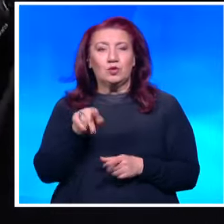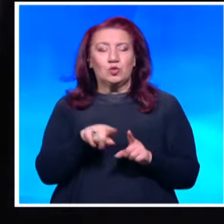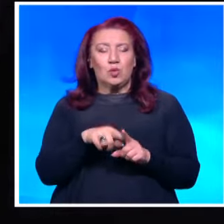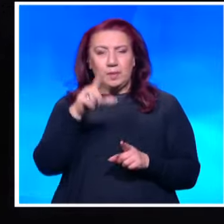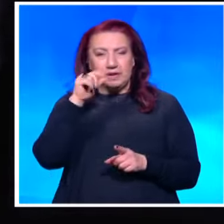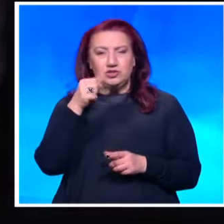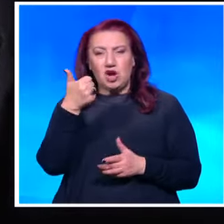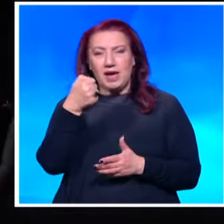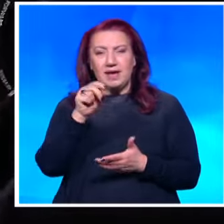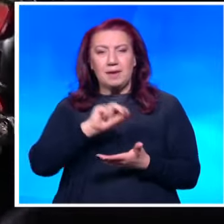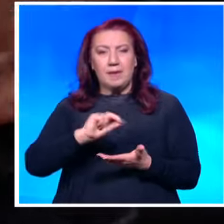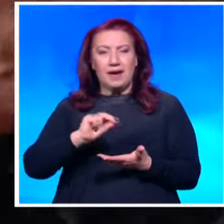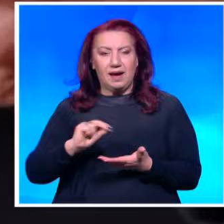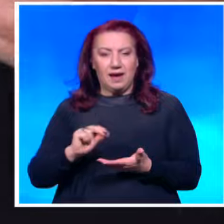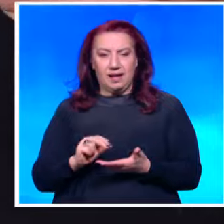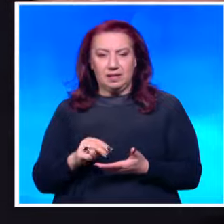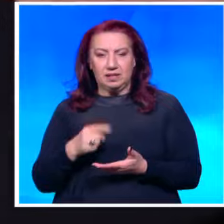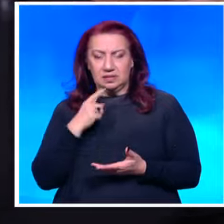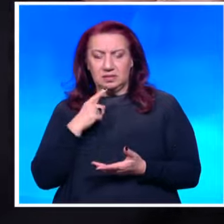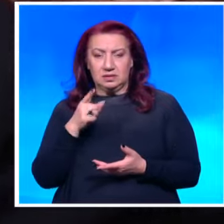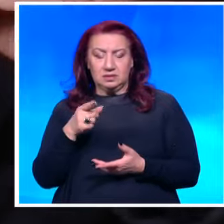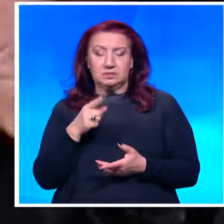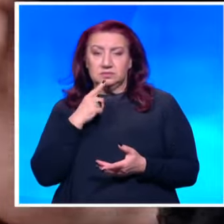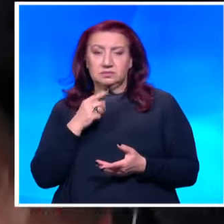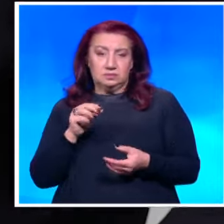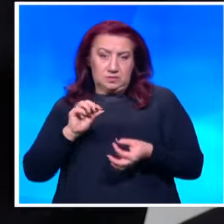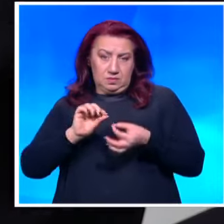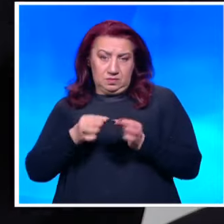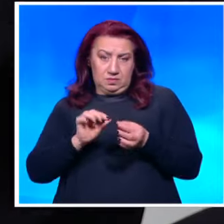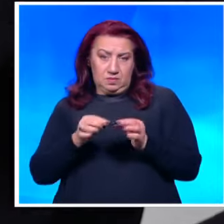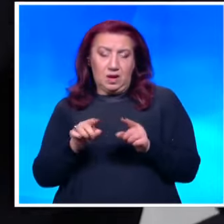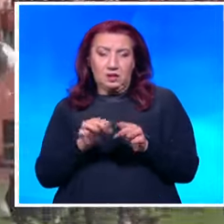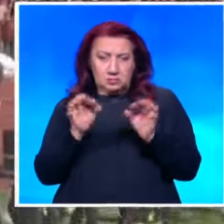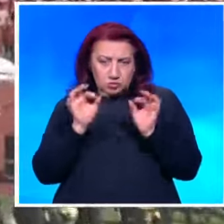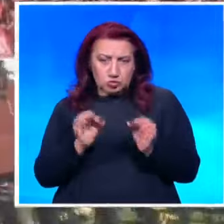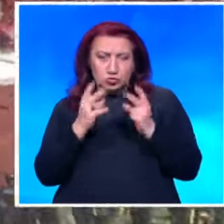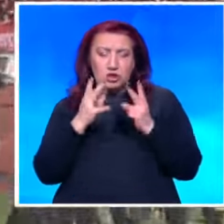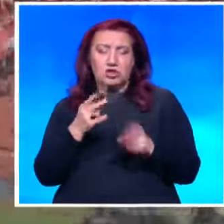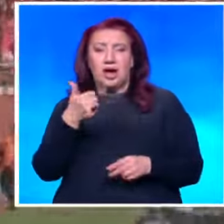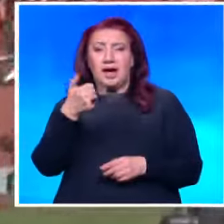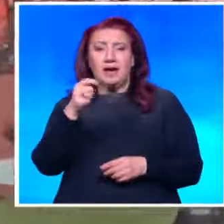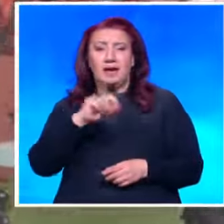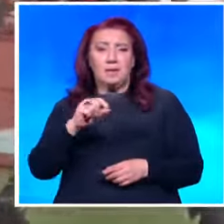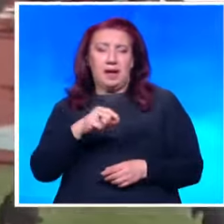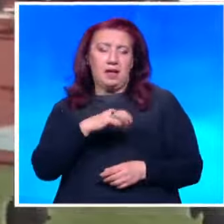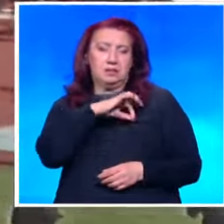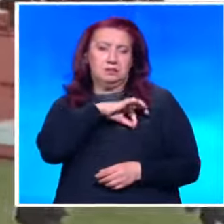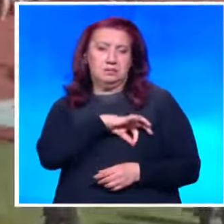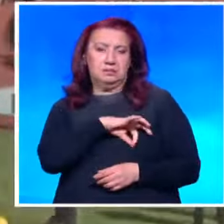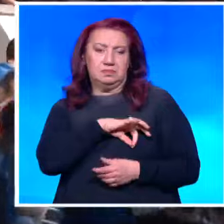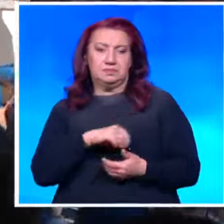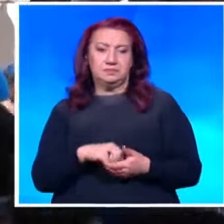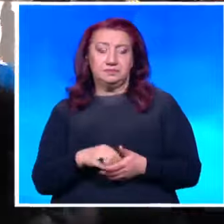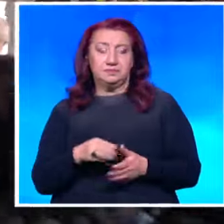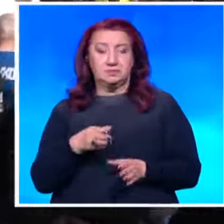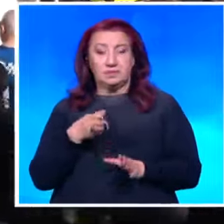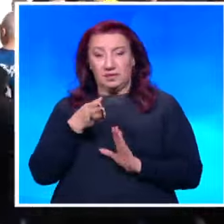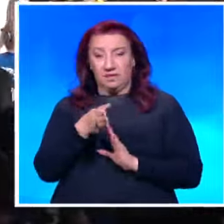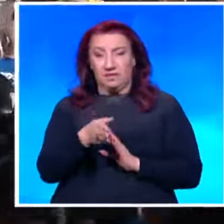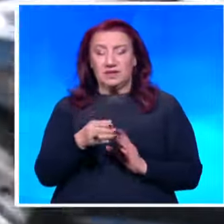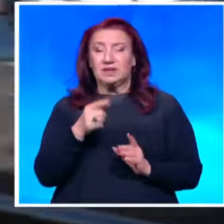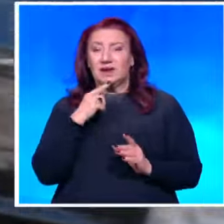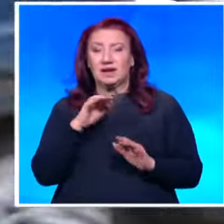предната част. Това нещо се отвива и се слага на джобчето като химикал. Вътре на стадиона ще има много по-големи